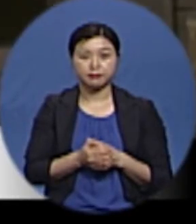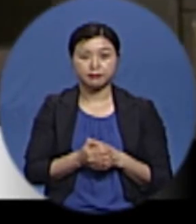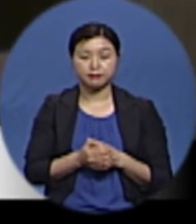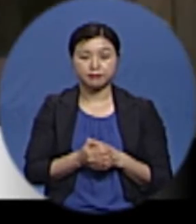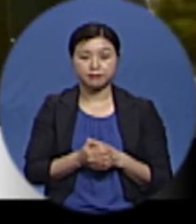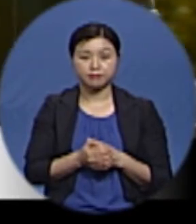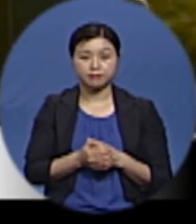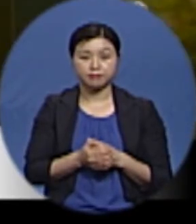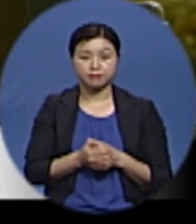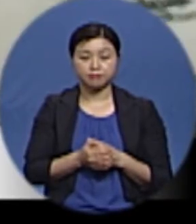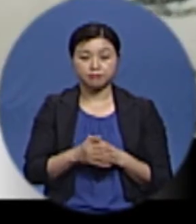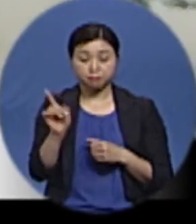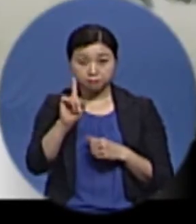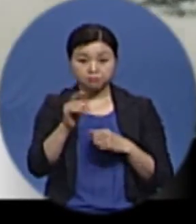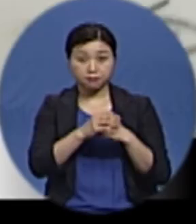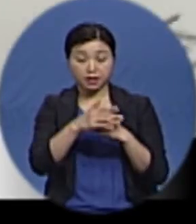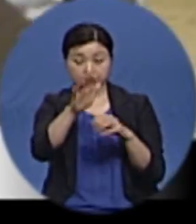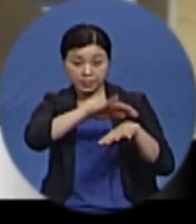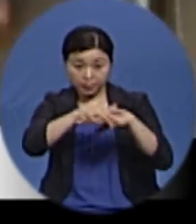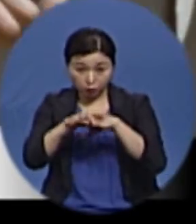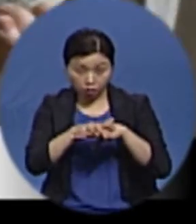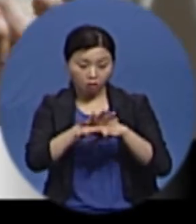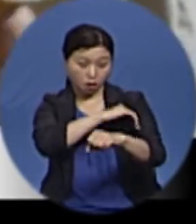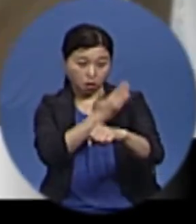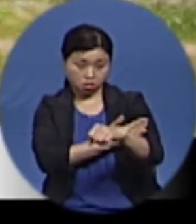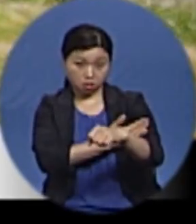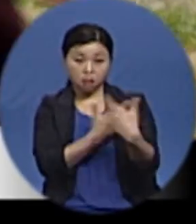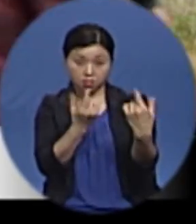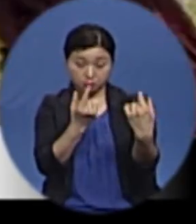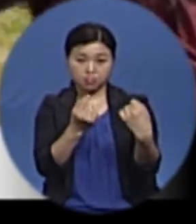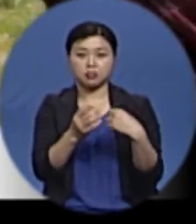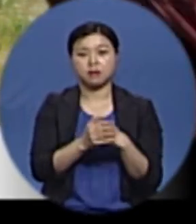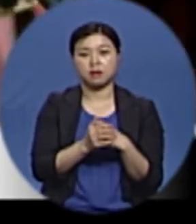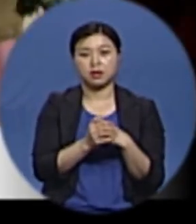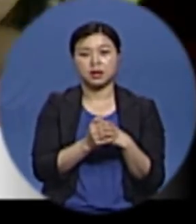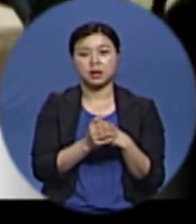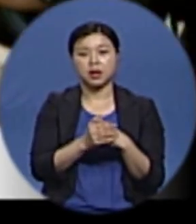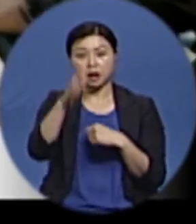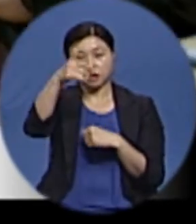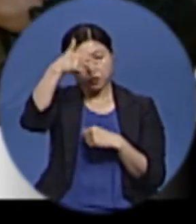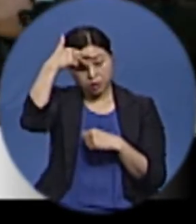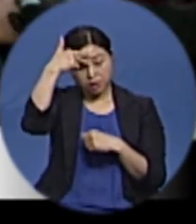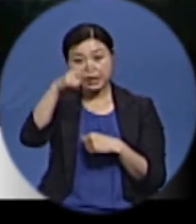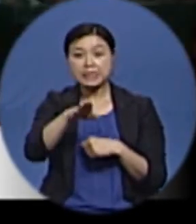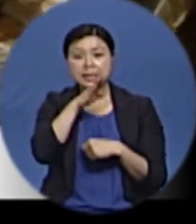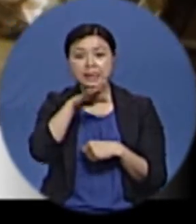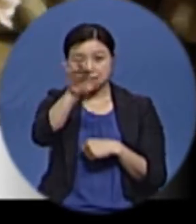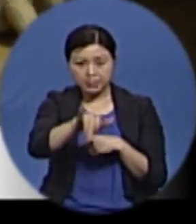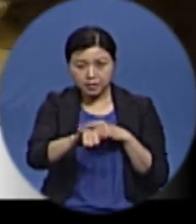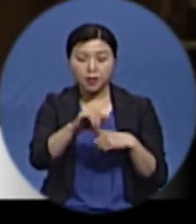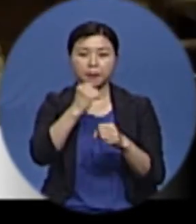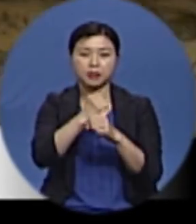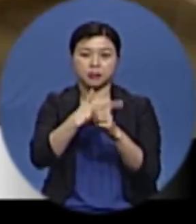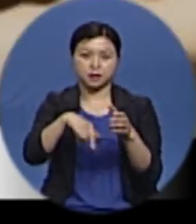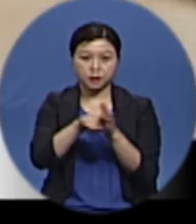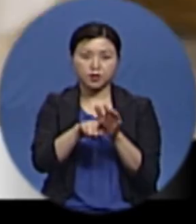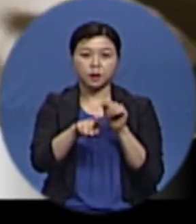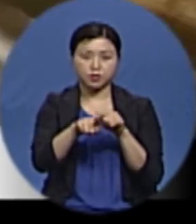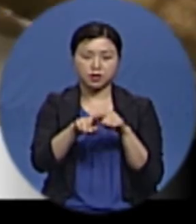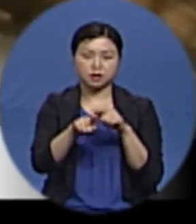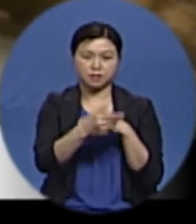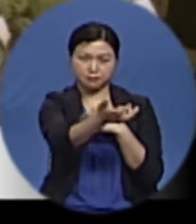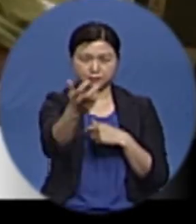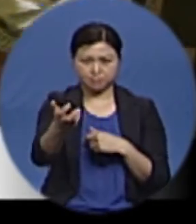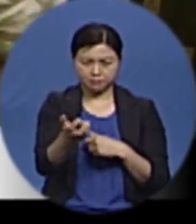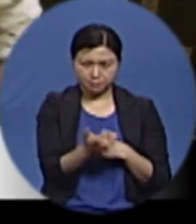지도가 곧 권력이자 목숨이었던 시대. 조선의 진짜 지도를 만들기 위해 전국 팔도를 누빈 고산자